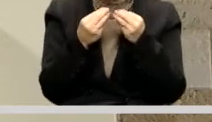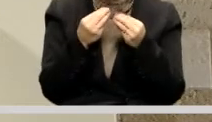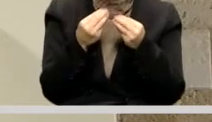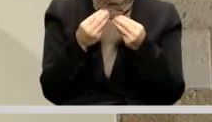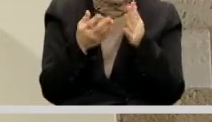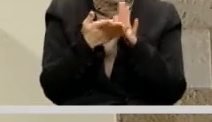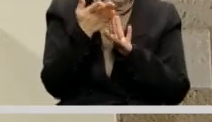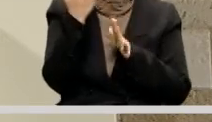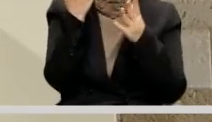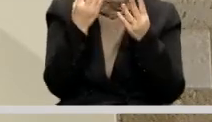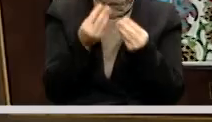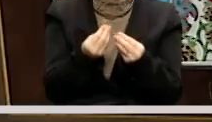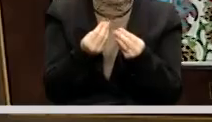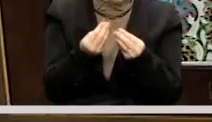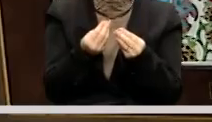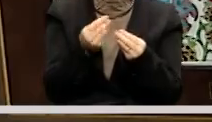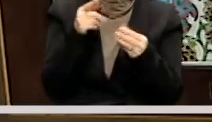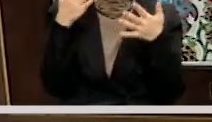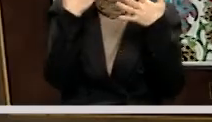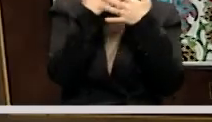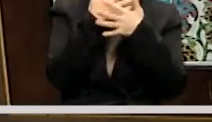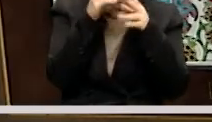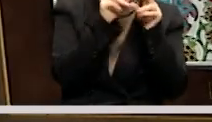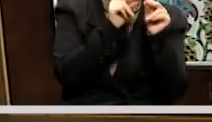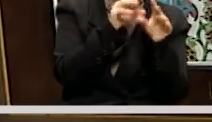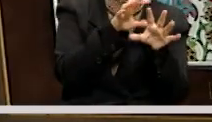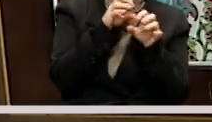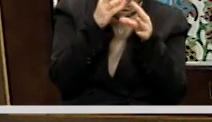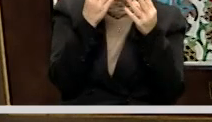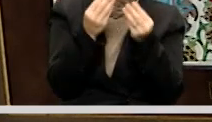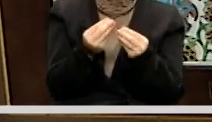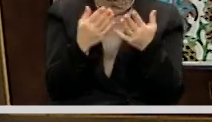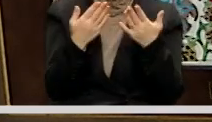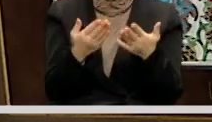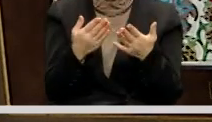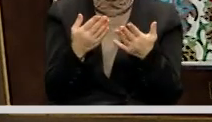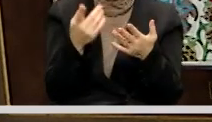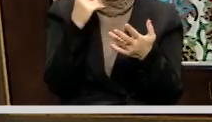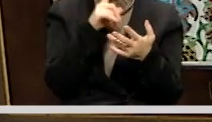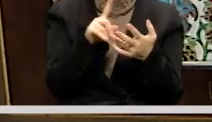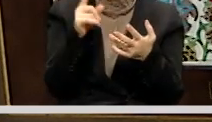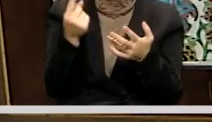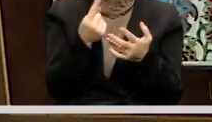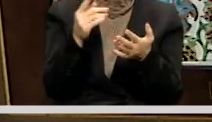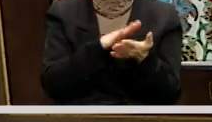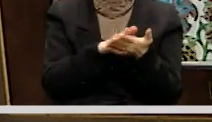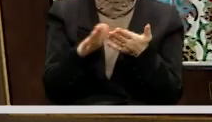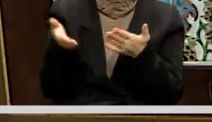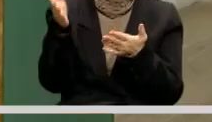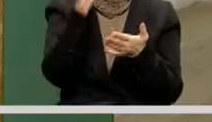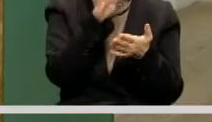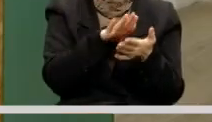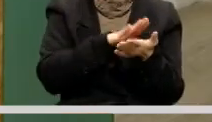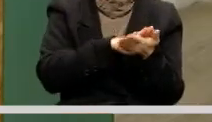için ister istemez gece uykusunu da etkileyecek. Yani tek başına bir şeyi düzeltmiş olmak diğerlerini düzeltebileceğimiz anlamına da